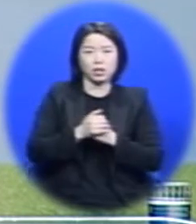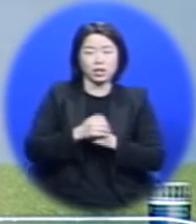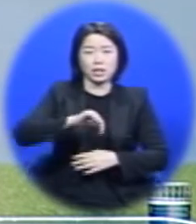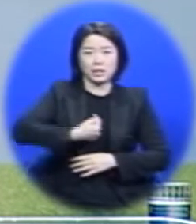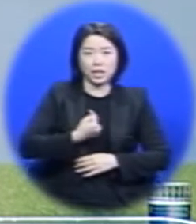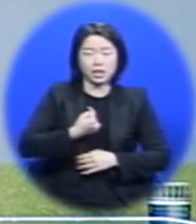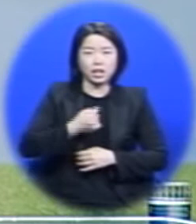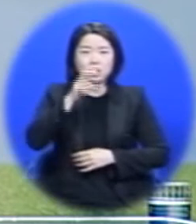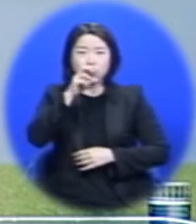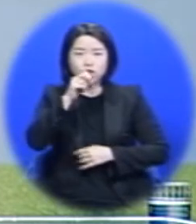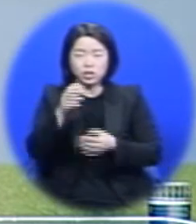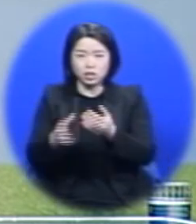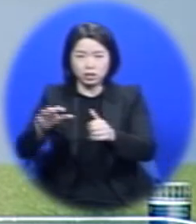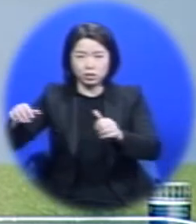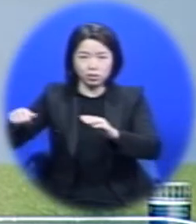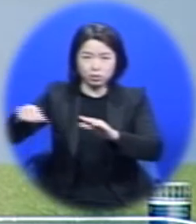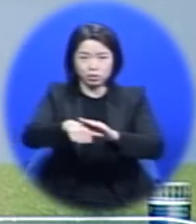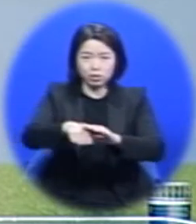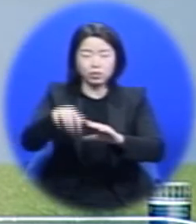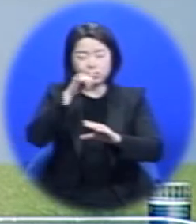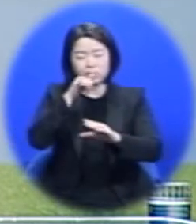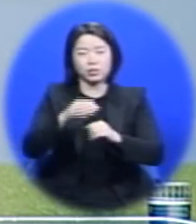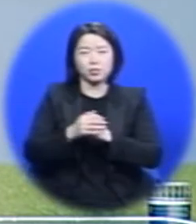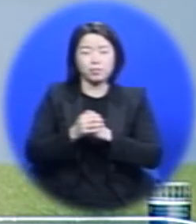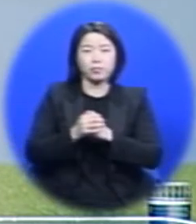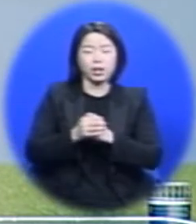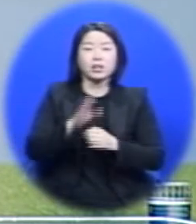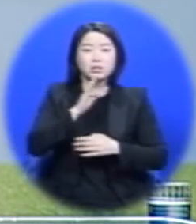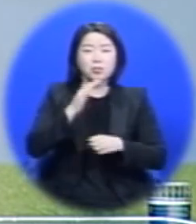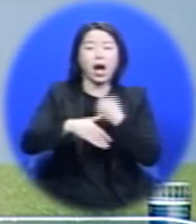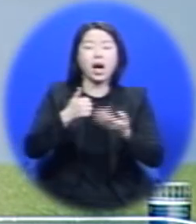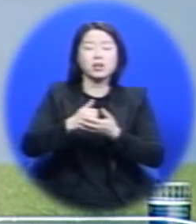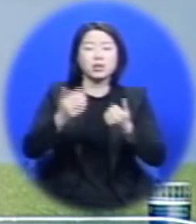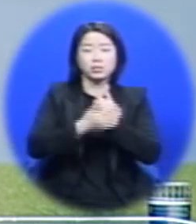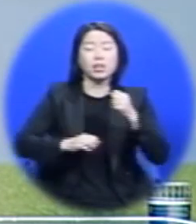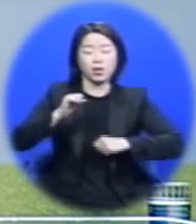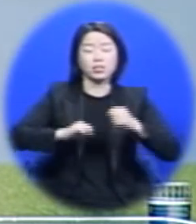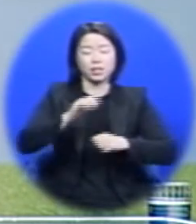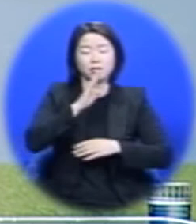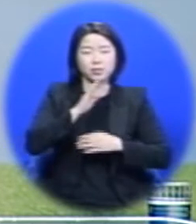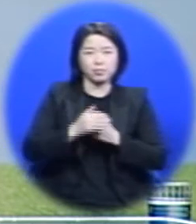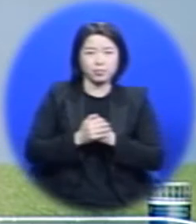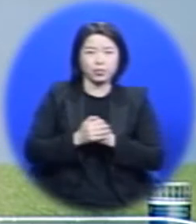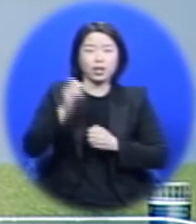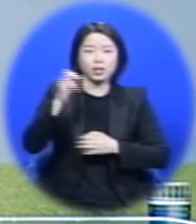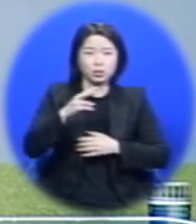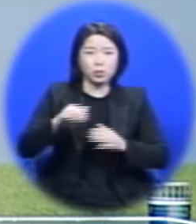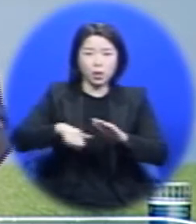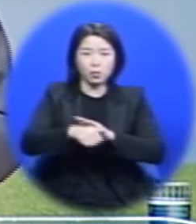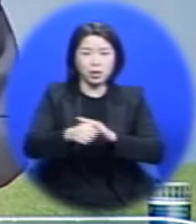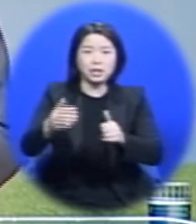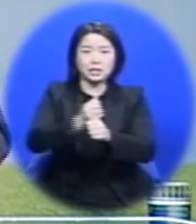자기가 쥐도 속에 들어가는 바람에 잡은 거니까 이건 진짜 하나님의 은혜 역사죠. 그리고 뱀을 잡고